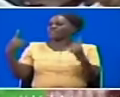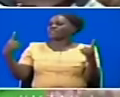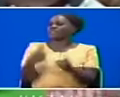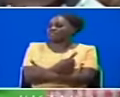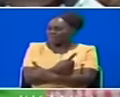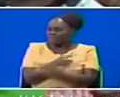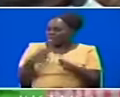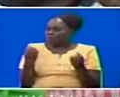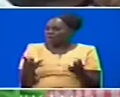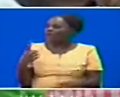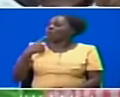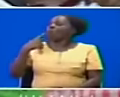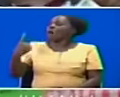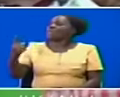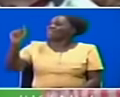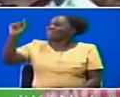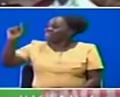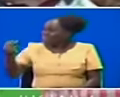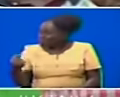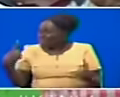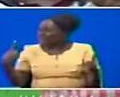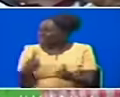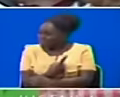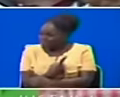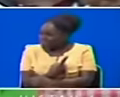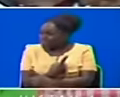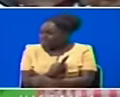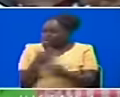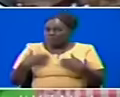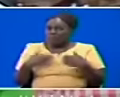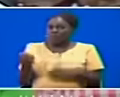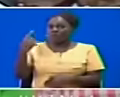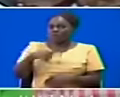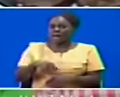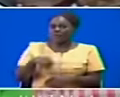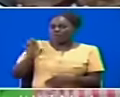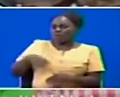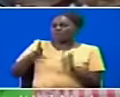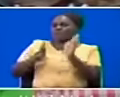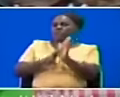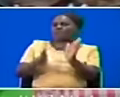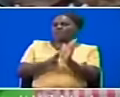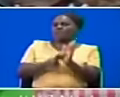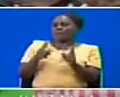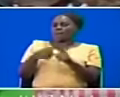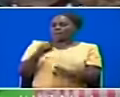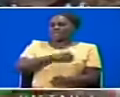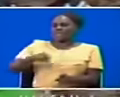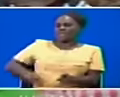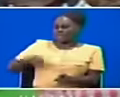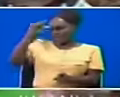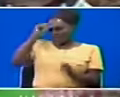ya 100,000 ya kura ambazo inaonekana watu walikuja wakampigia women rep. Na kwa seneta na gavana